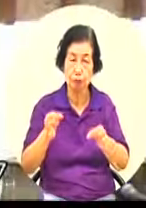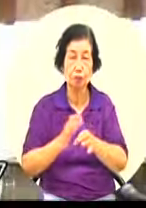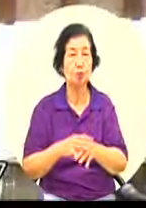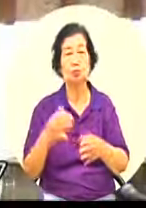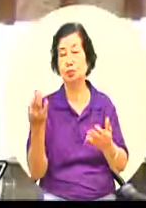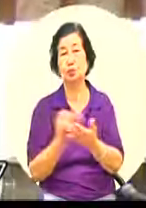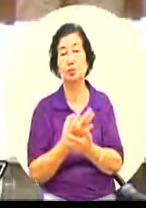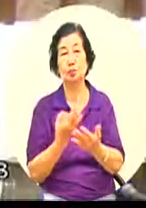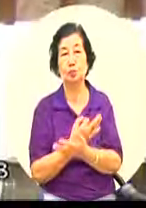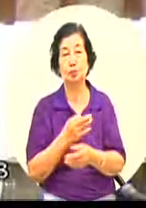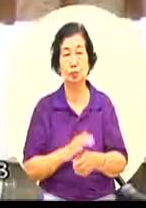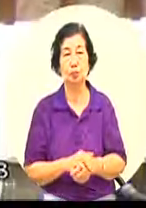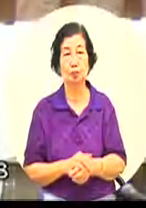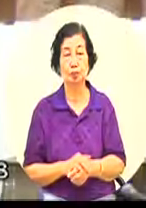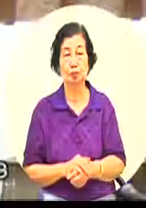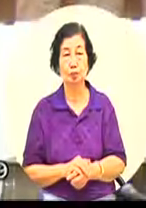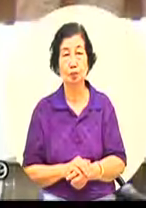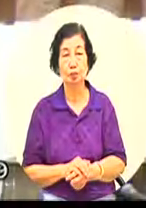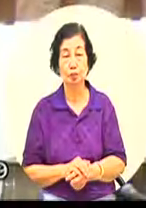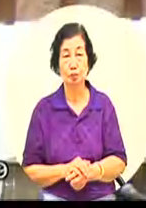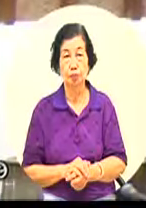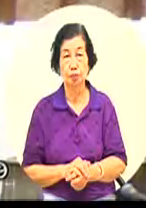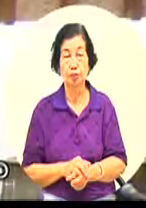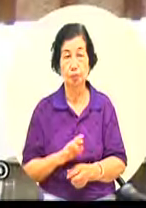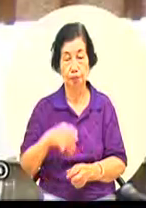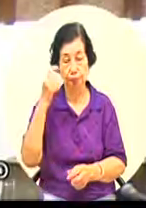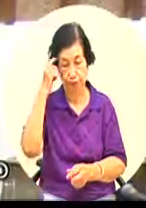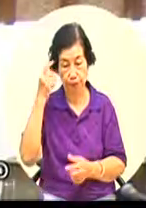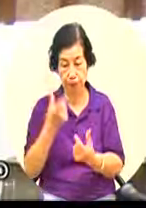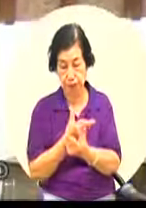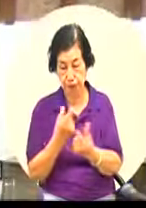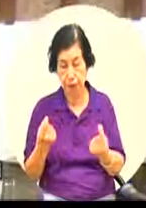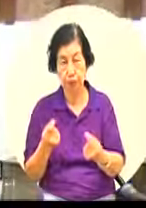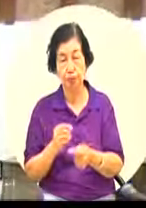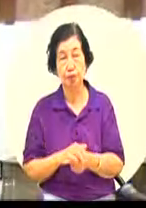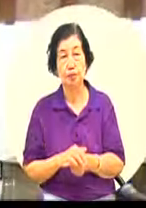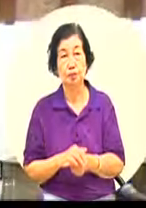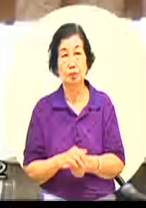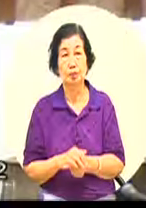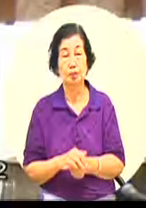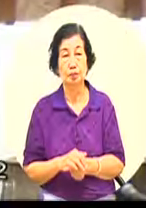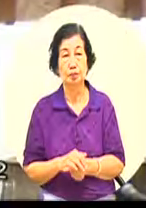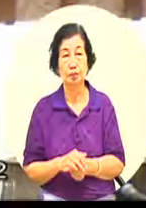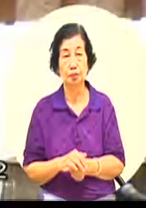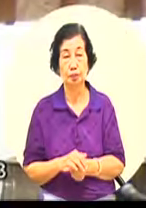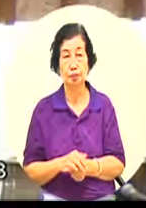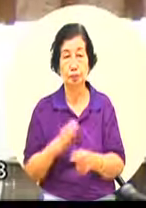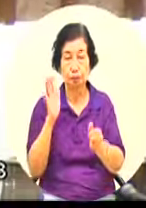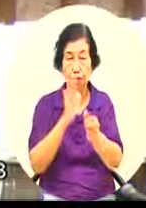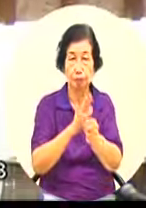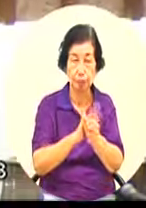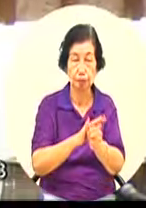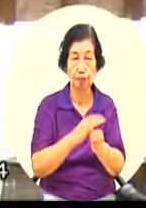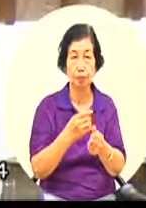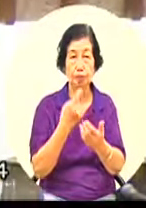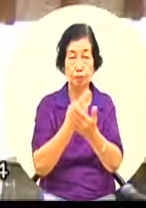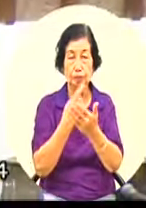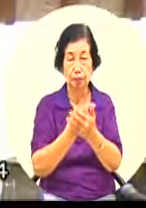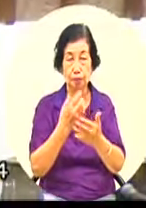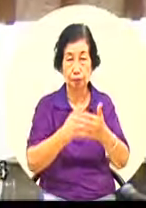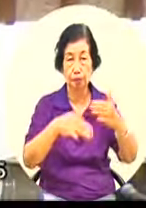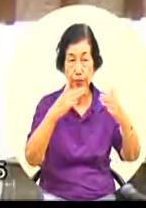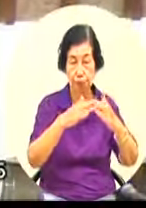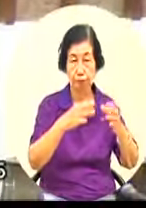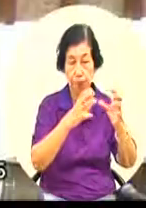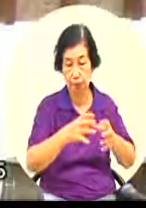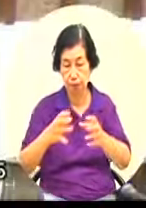不足。那我们这个部分呢，有共识的话，我们接下来要努力，就是说如何让各学校在这个设备来讲能